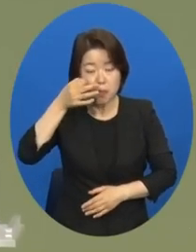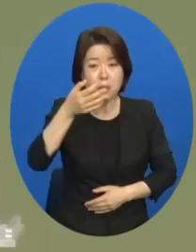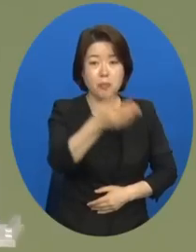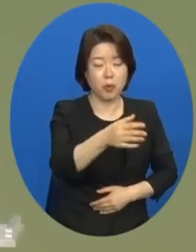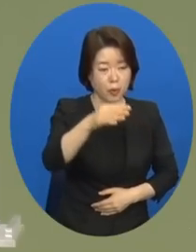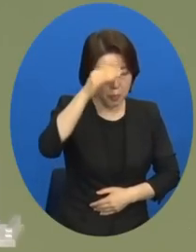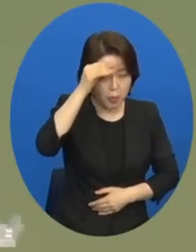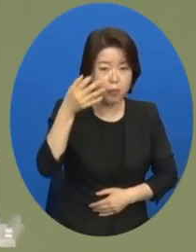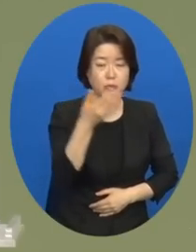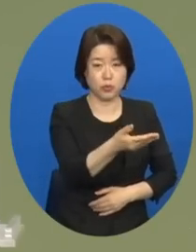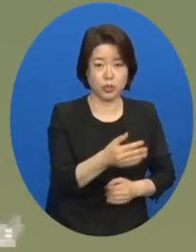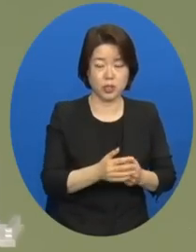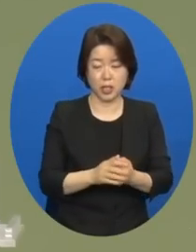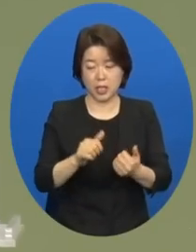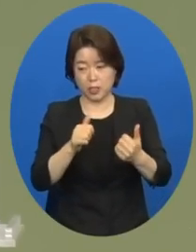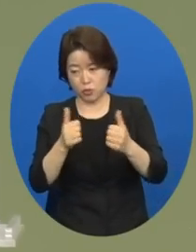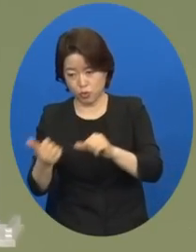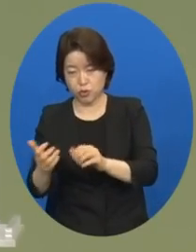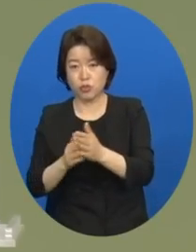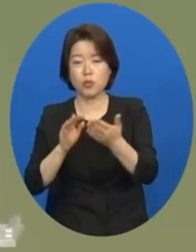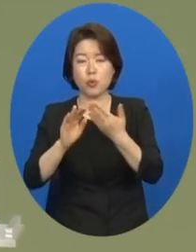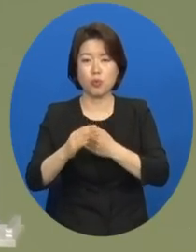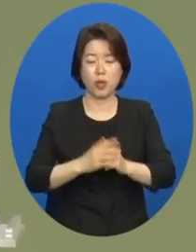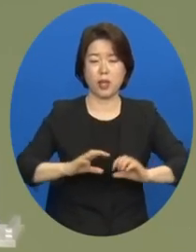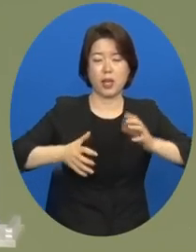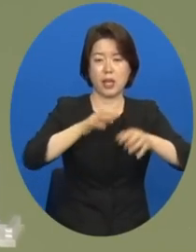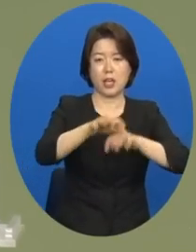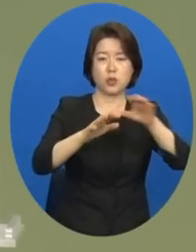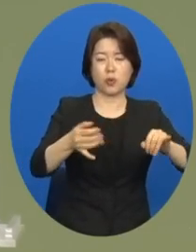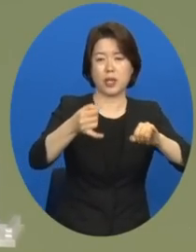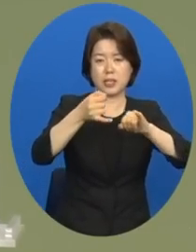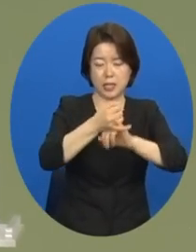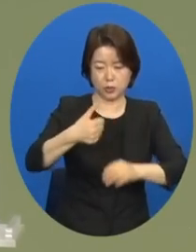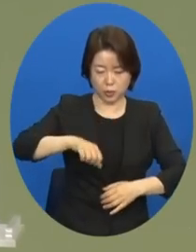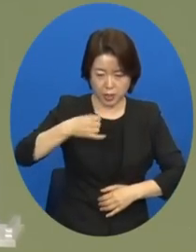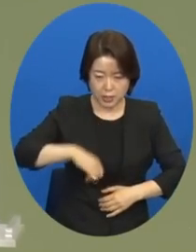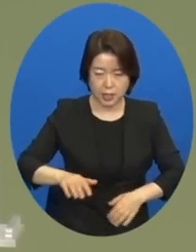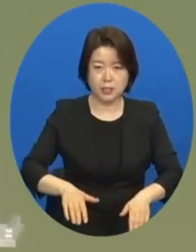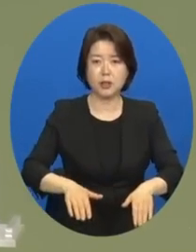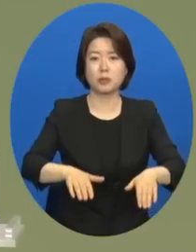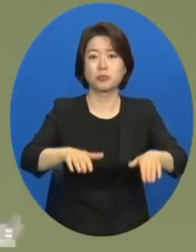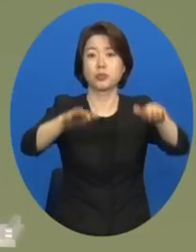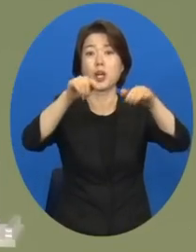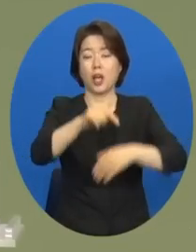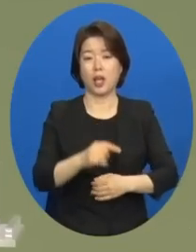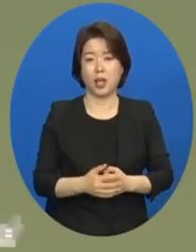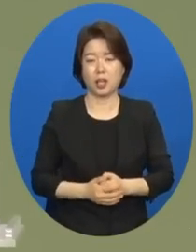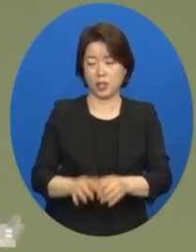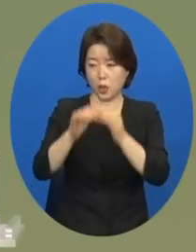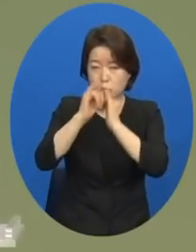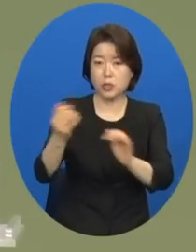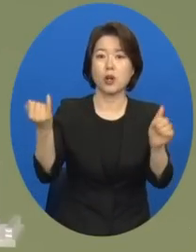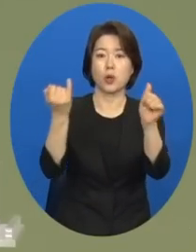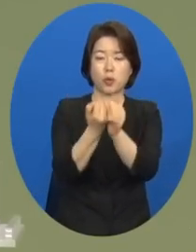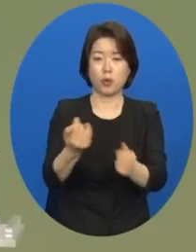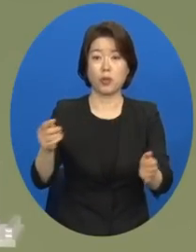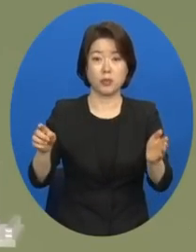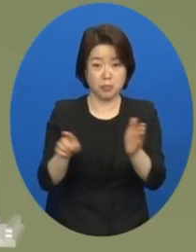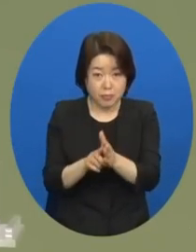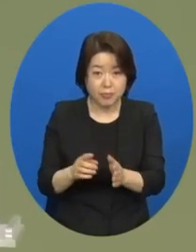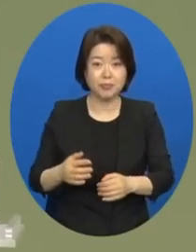죽은 뒤에 열국에 아비를 만들어 내고 약속의 자녀를 만들어 낸 이것이 바로 위대한 결혼인 줄